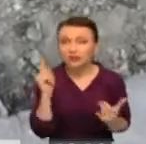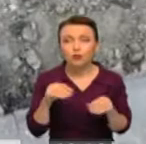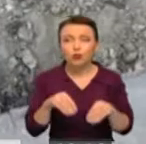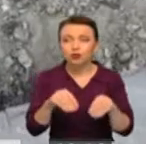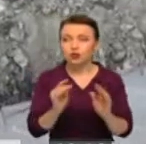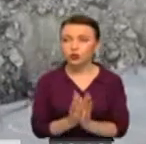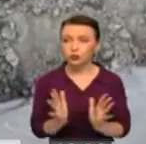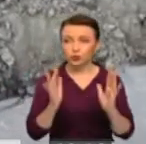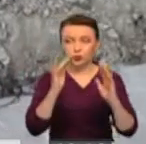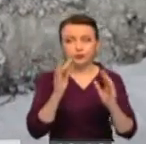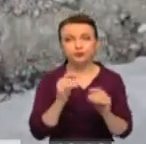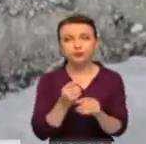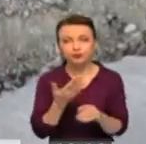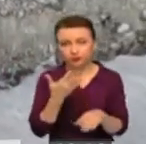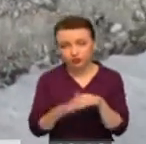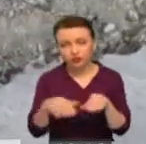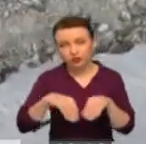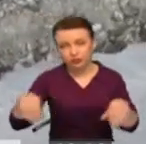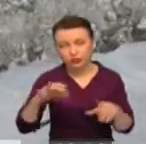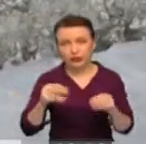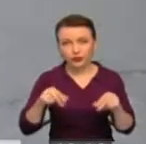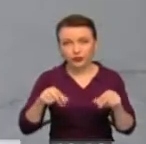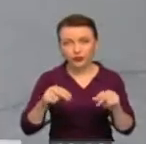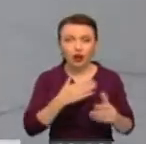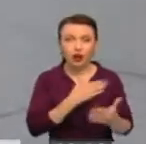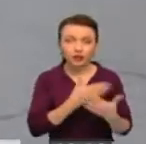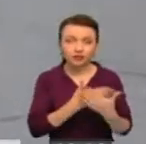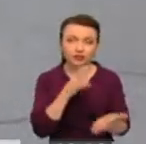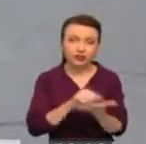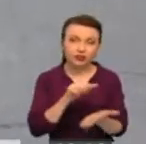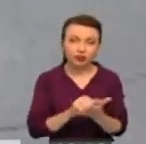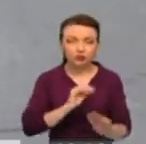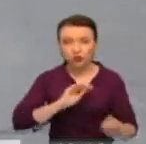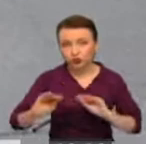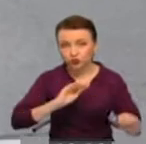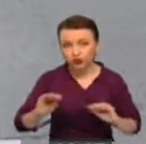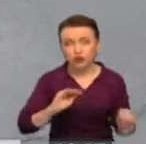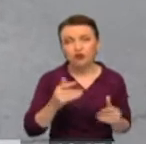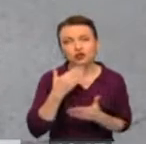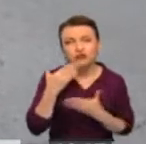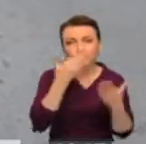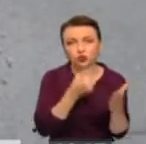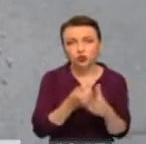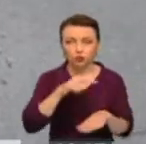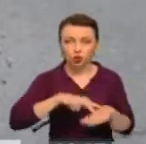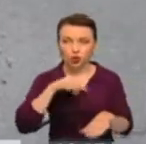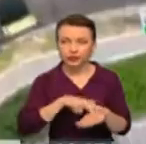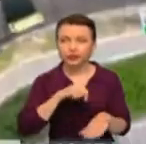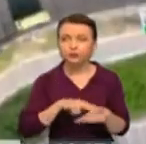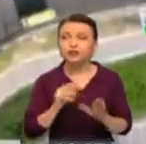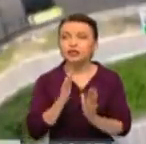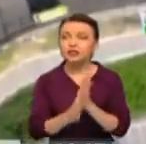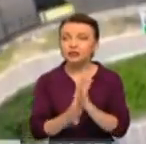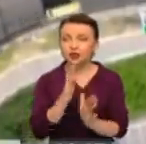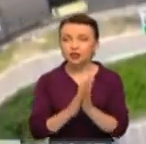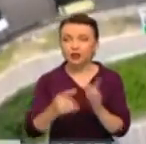бордюрів і привезений ґрунт. Активісти, які займаються облаштуванням цього публічного простору, вже звернулися до поліції. Сквер на